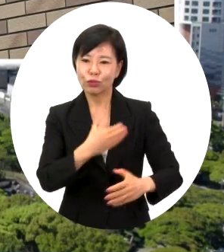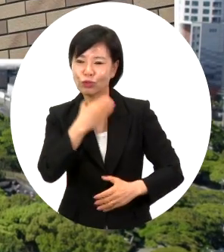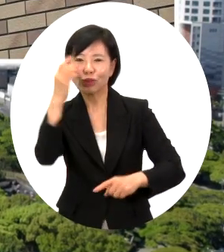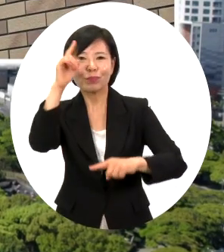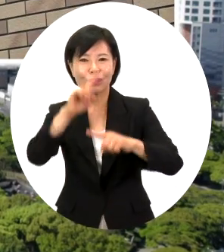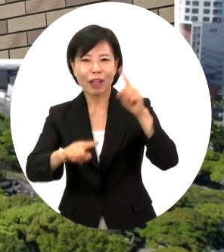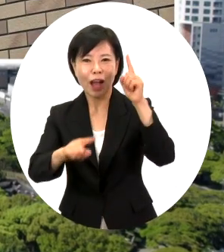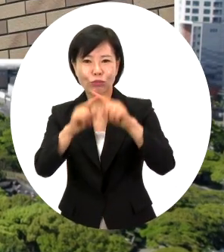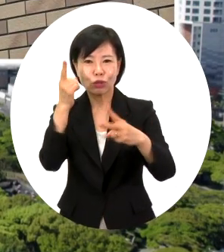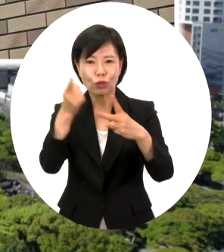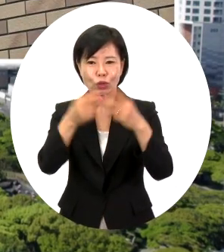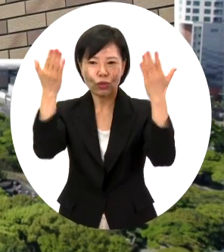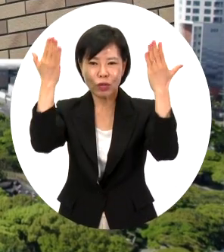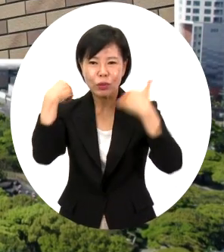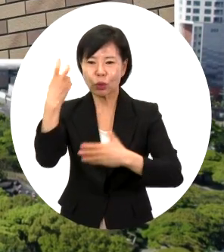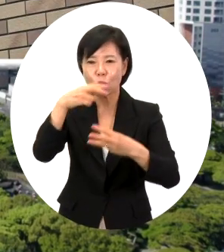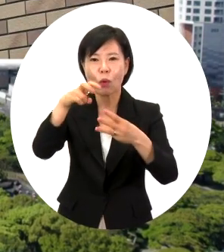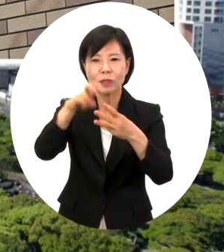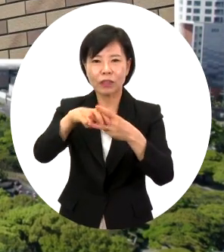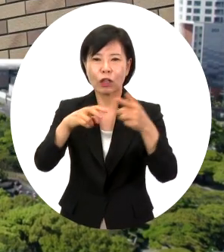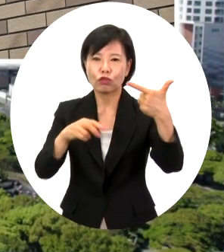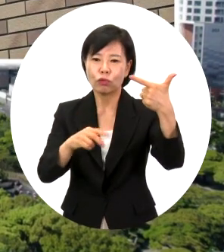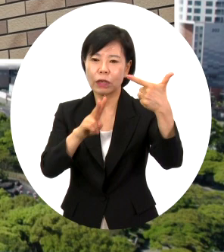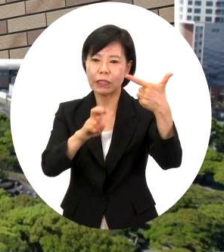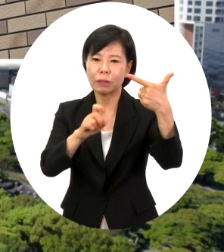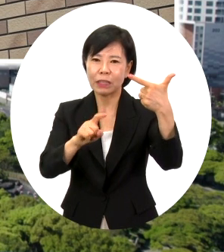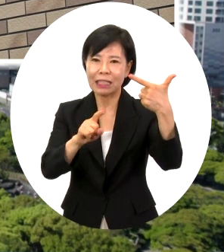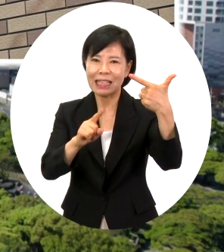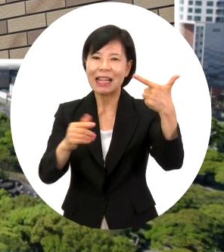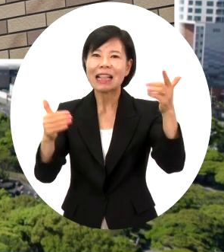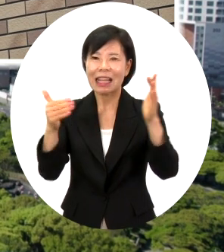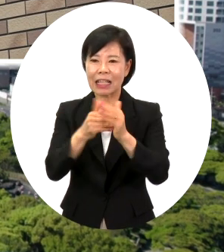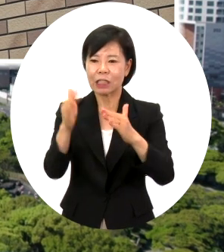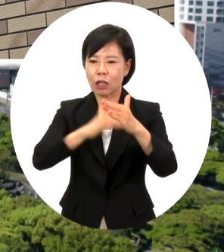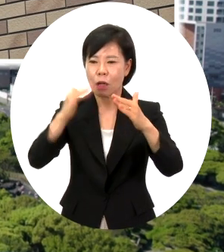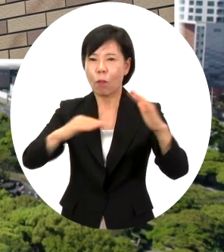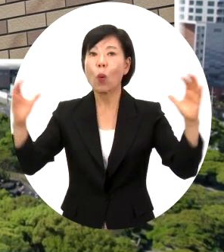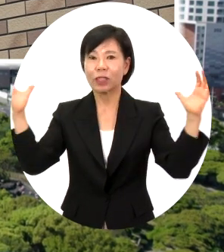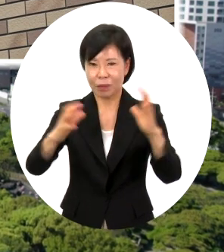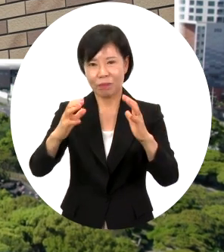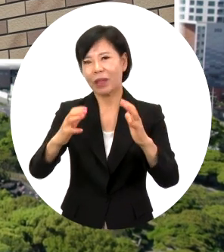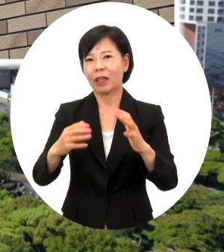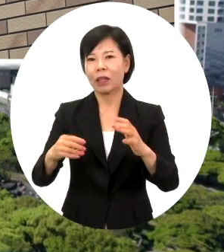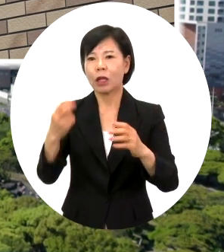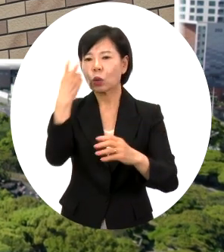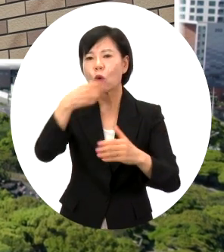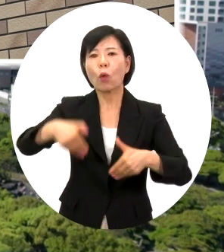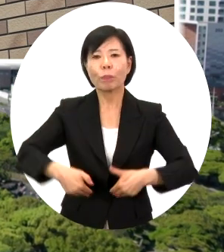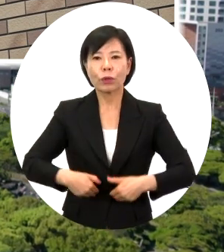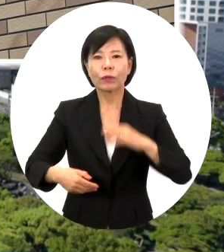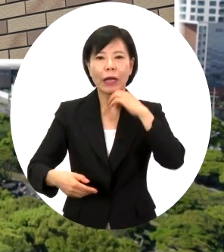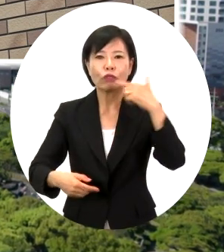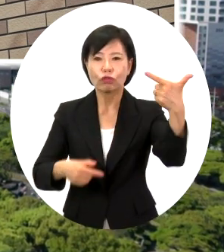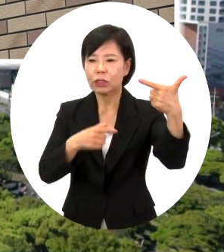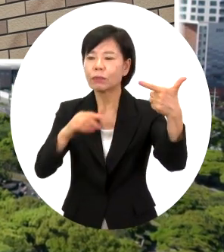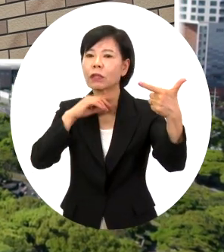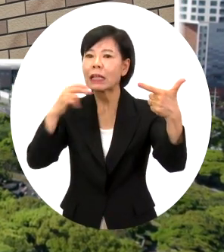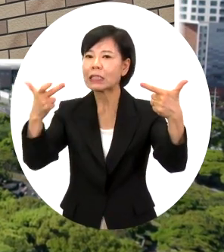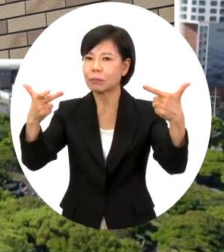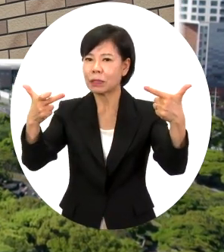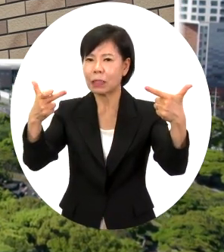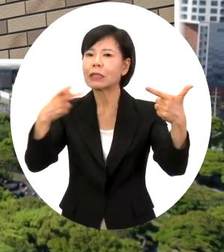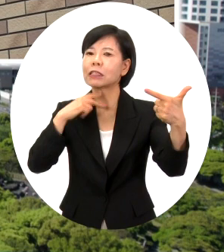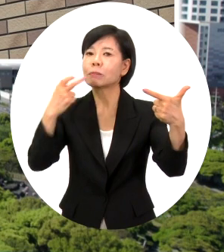제주도가 꿈낭 초등 주말 돌봄센터 이용 아동을 6월 21일까지 모집합니다. 돌봄이 필요한 6세에서